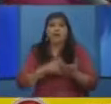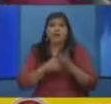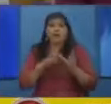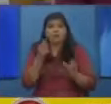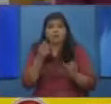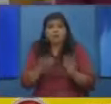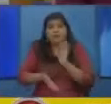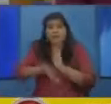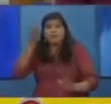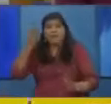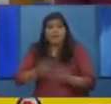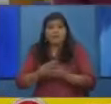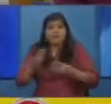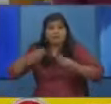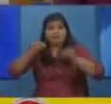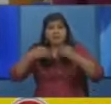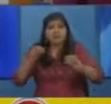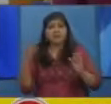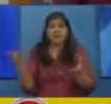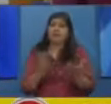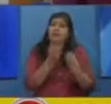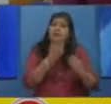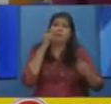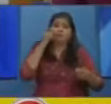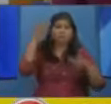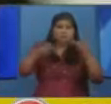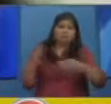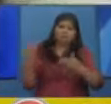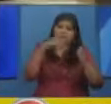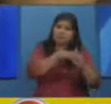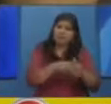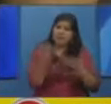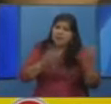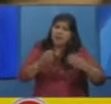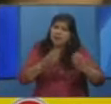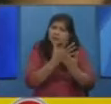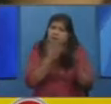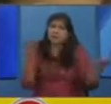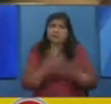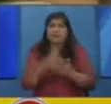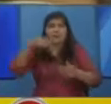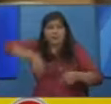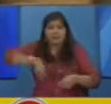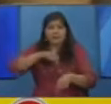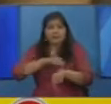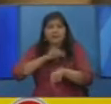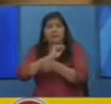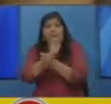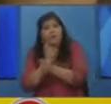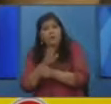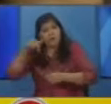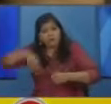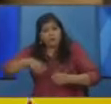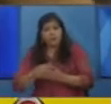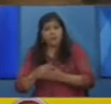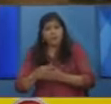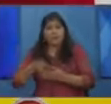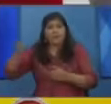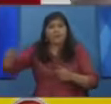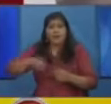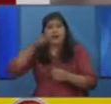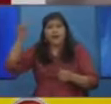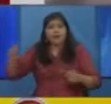से ज्यादा की खरीदारी हुई। इसी तरह कोरोना के इस समय में खादी के मास्क